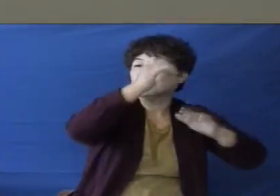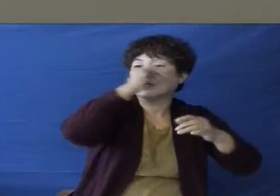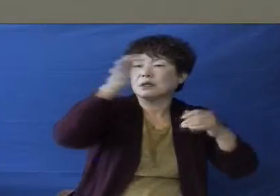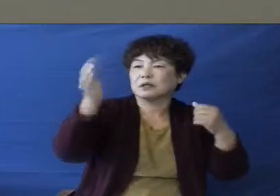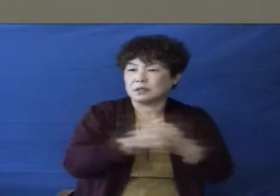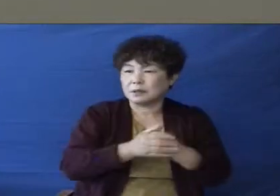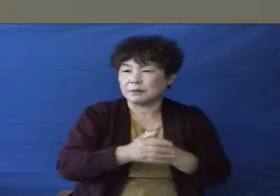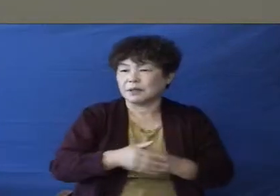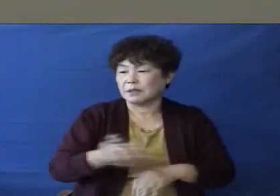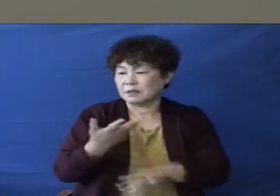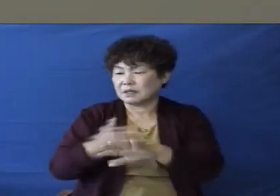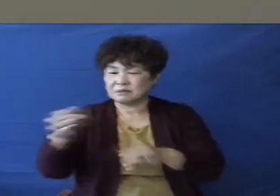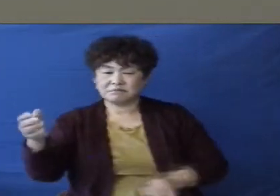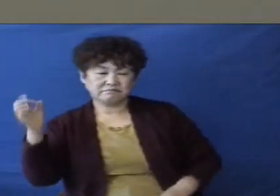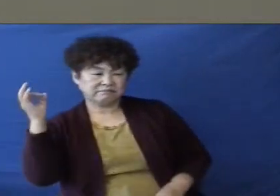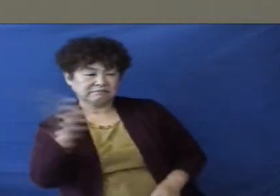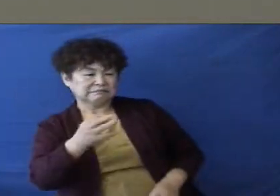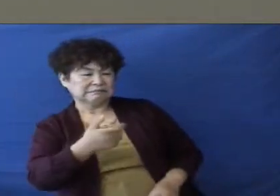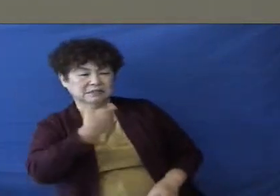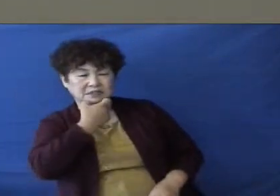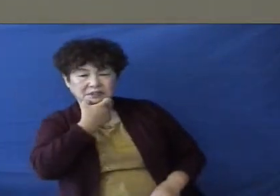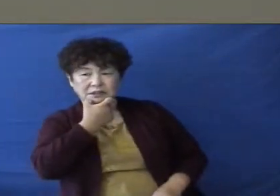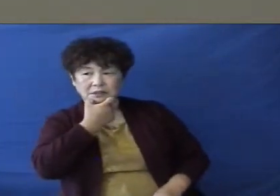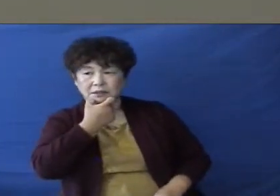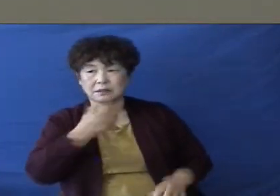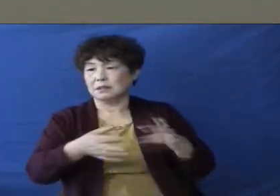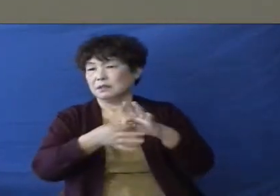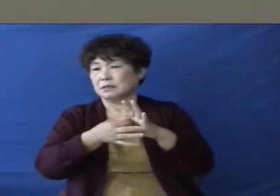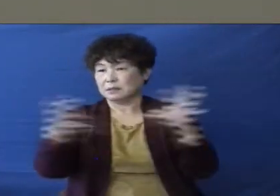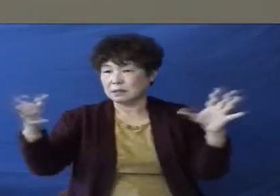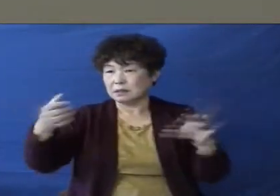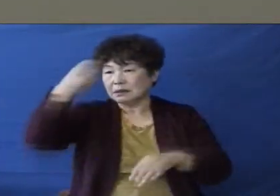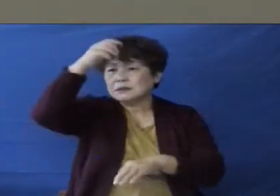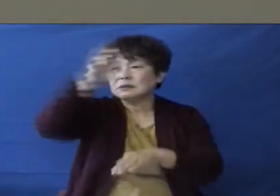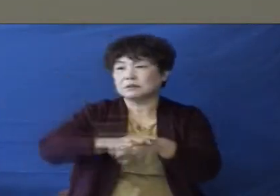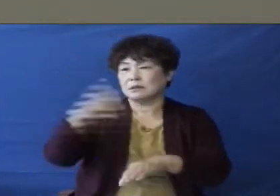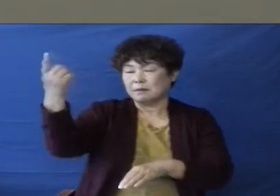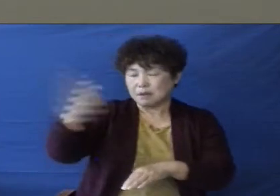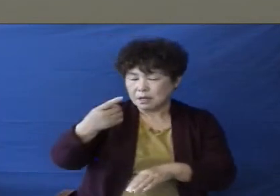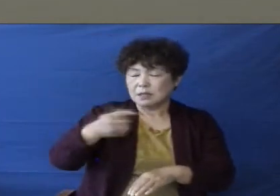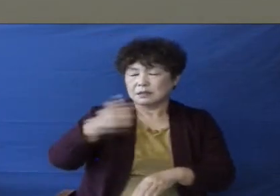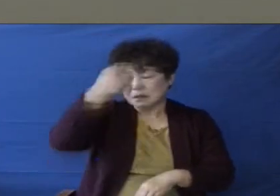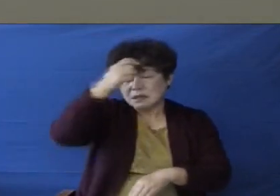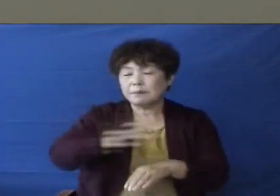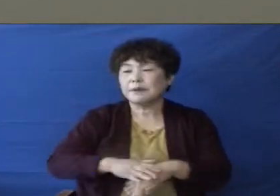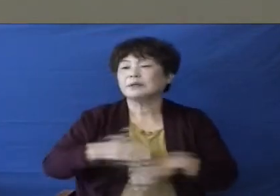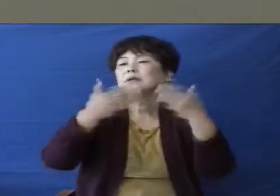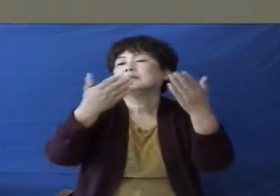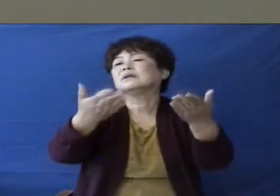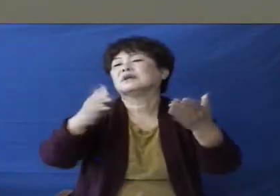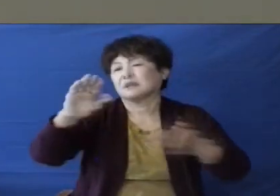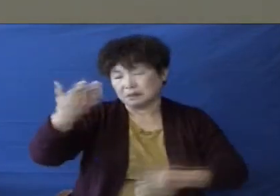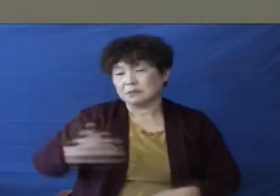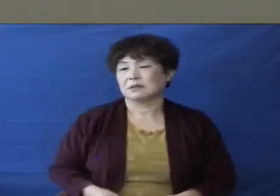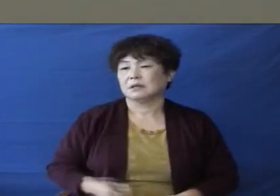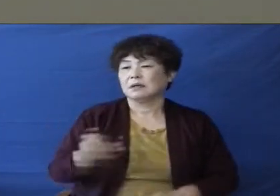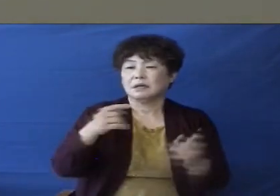그 곳에 와서 예배 하려고 하는 그 마음을 한번 생각을 해보세요 그 마음에 절박한 은 어떤 것이